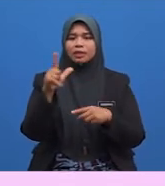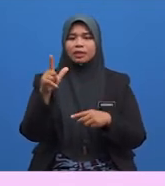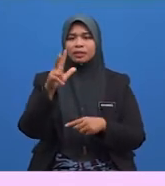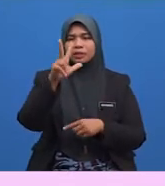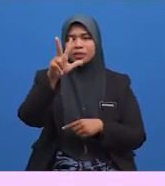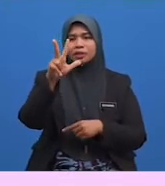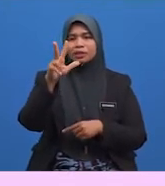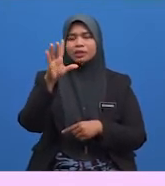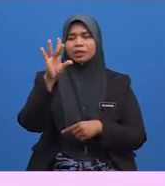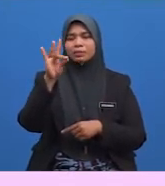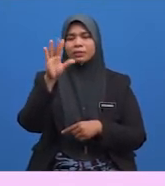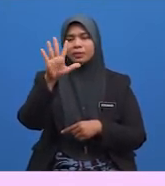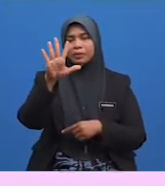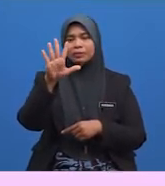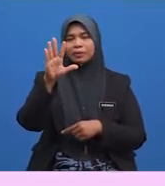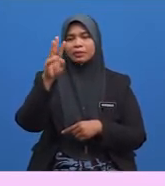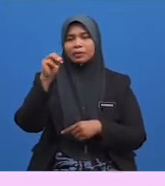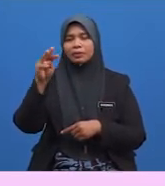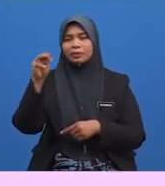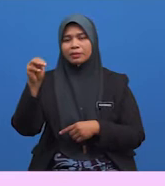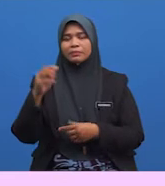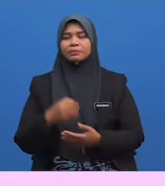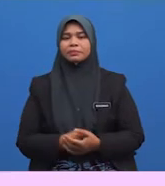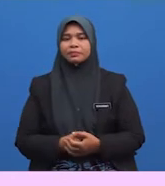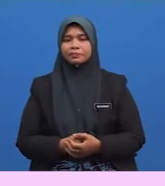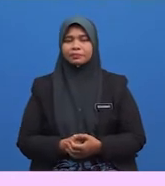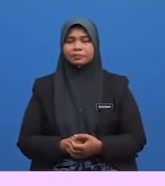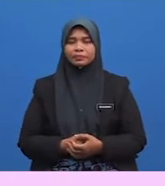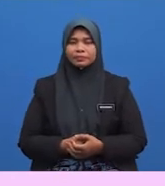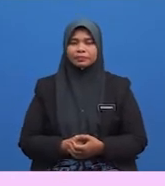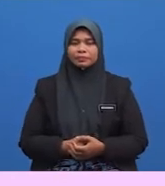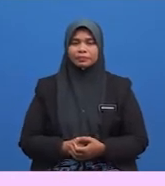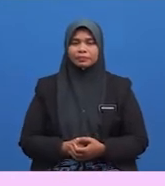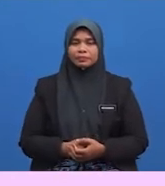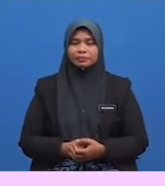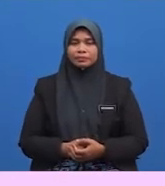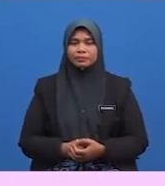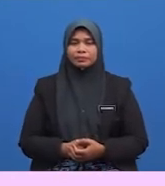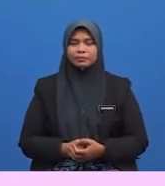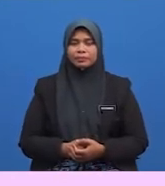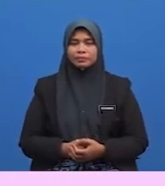ialah 385 mm persegi.